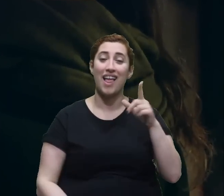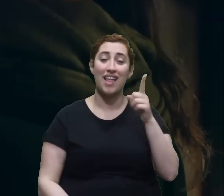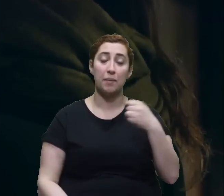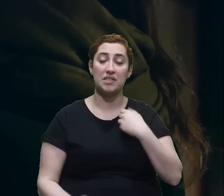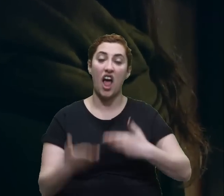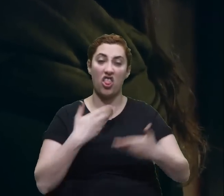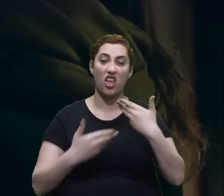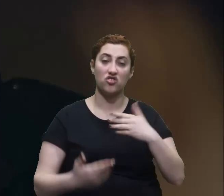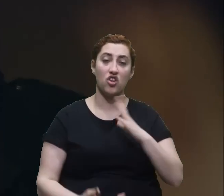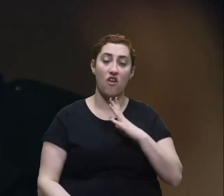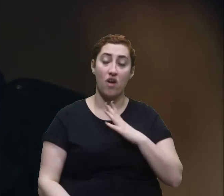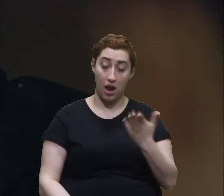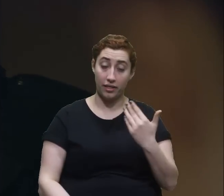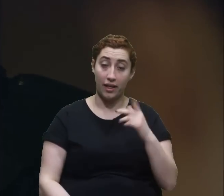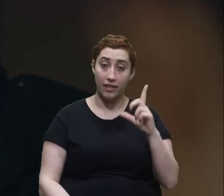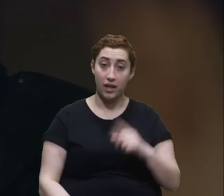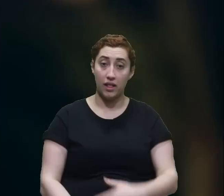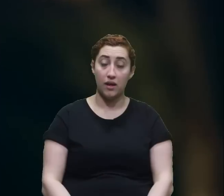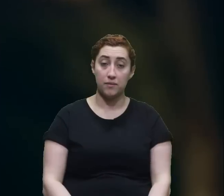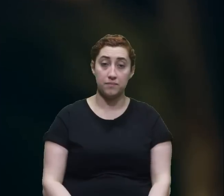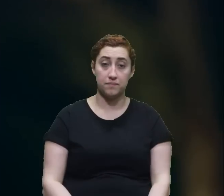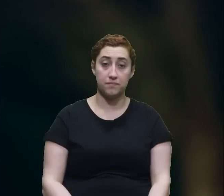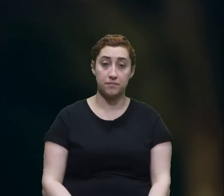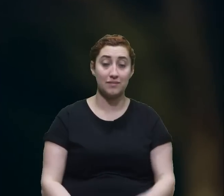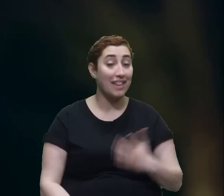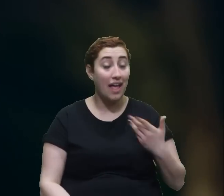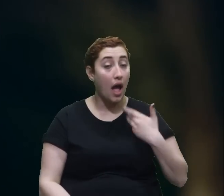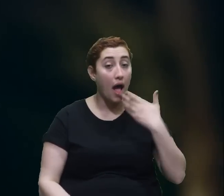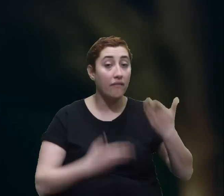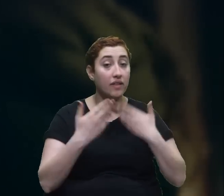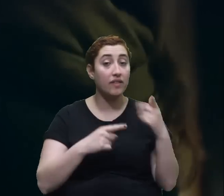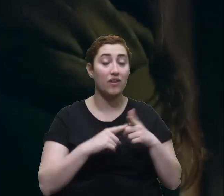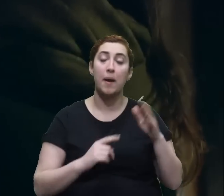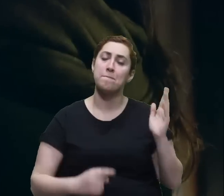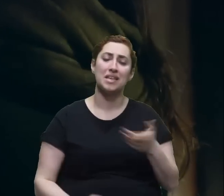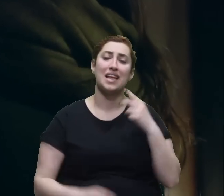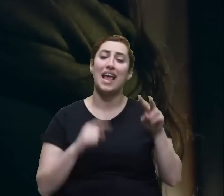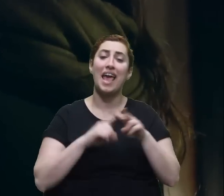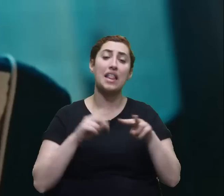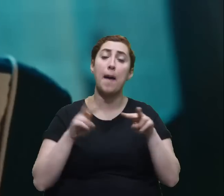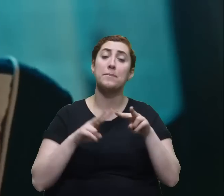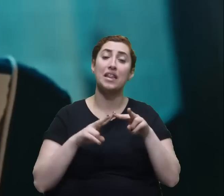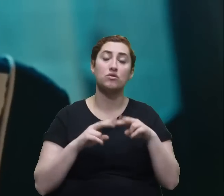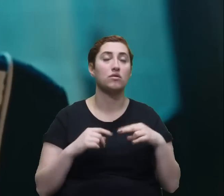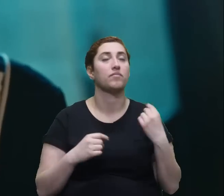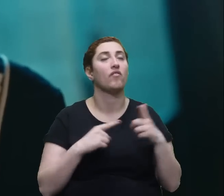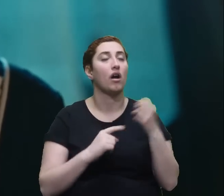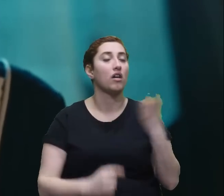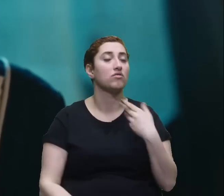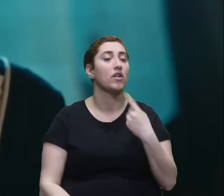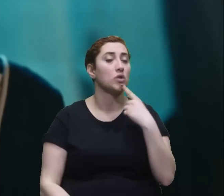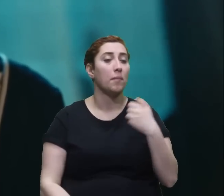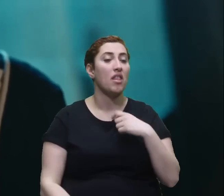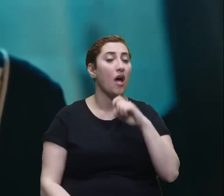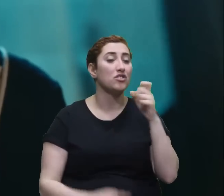Leyla'nın bize anlatacakları var. Anlat Leyla. Neyi Farah? Mesela Kenan Miloş'u. Farah kaç kere söyledim,